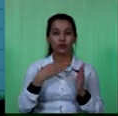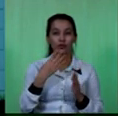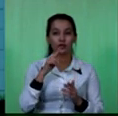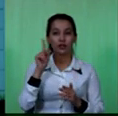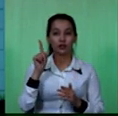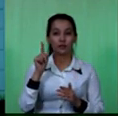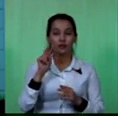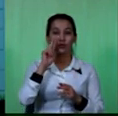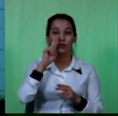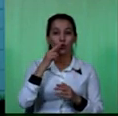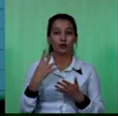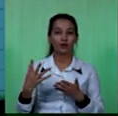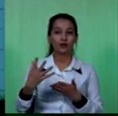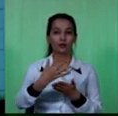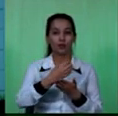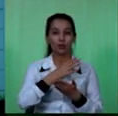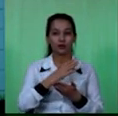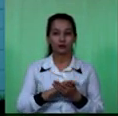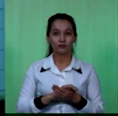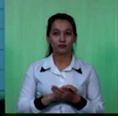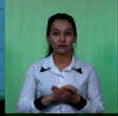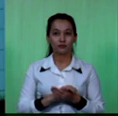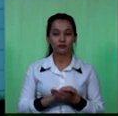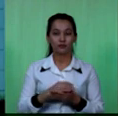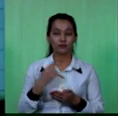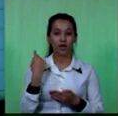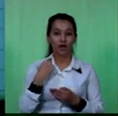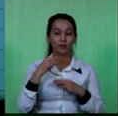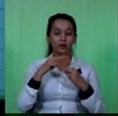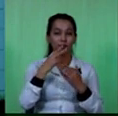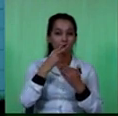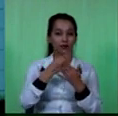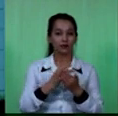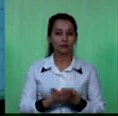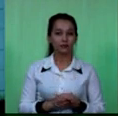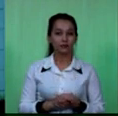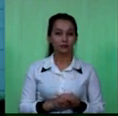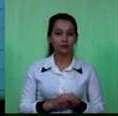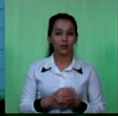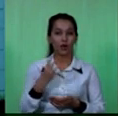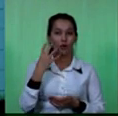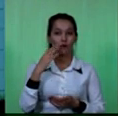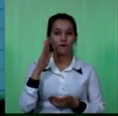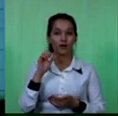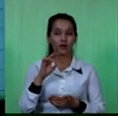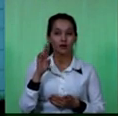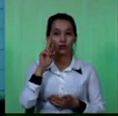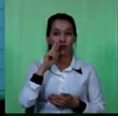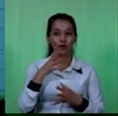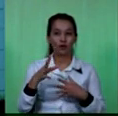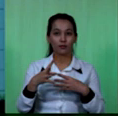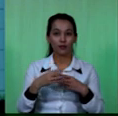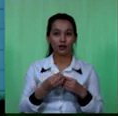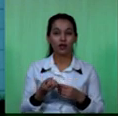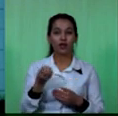1794 килограмм нок теріп алынды. Рақамларға етібар берін. Алма ва нок біргелікте